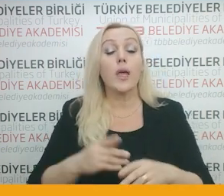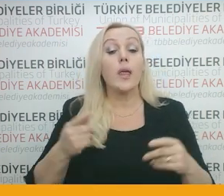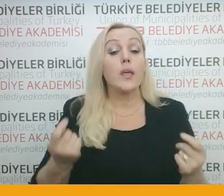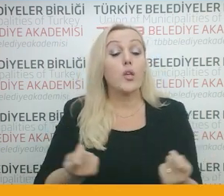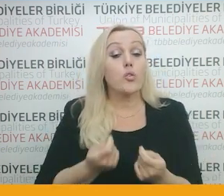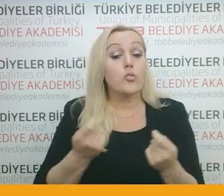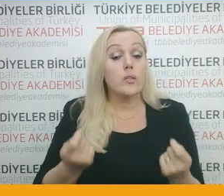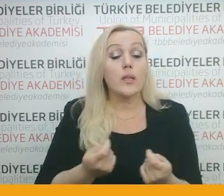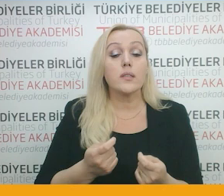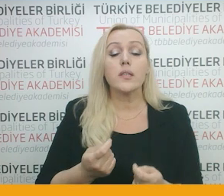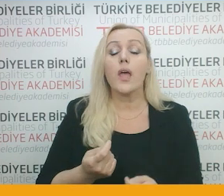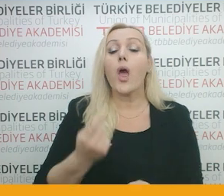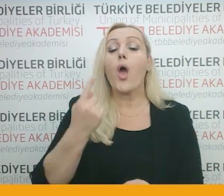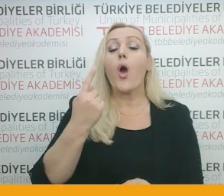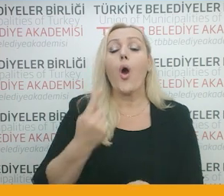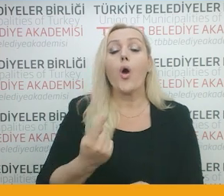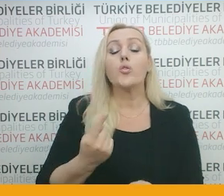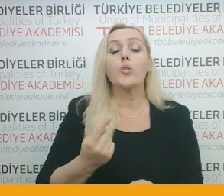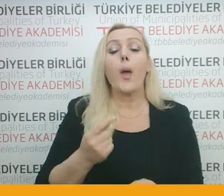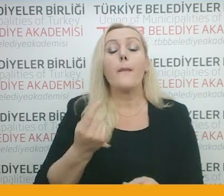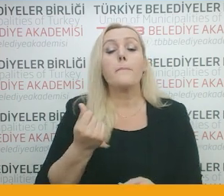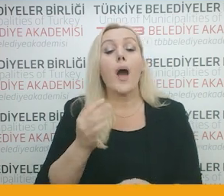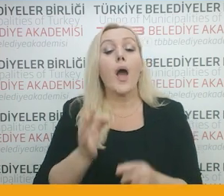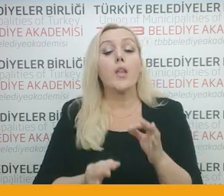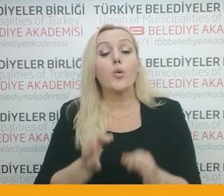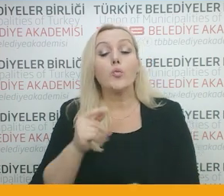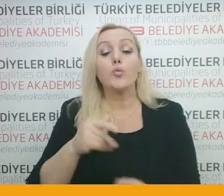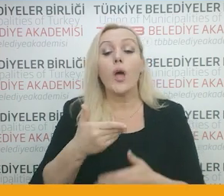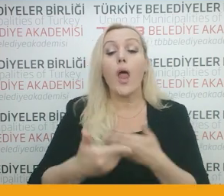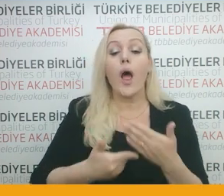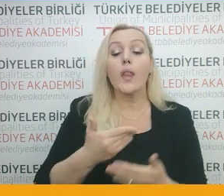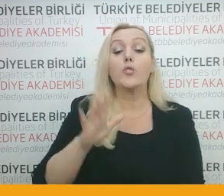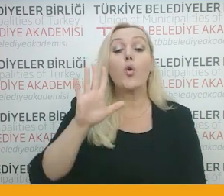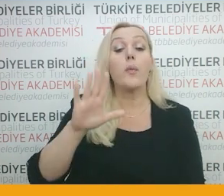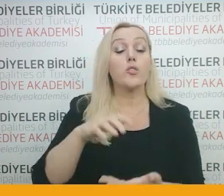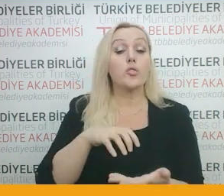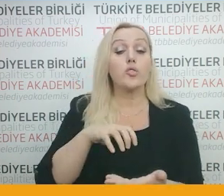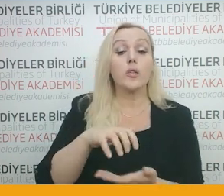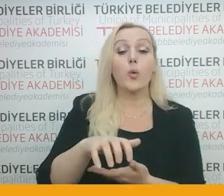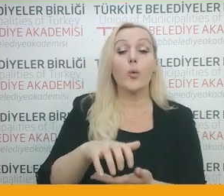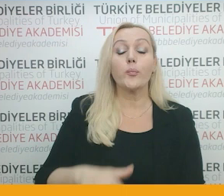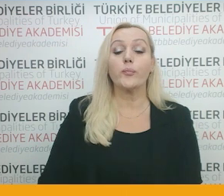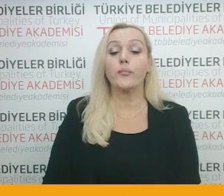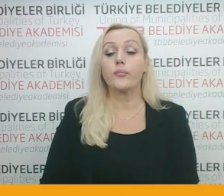işleyişi, ön mali kontrol bunlardan bahsedilen bir bölüm 5. kısım.